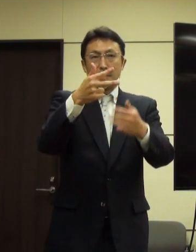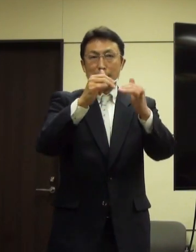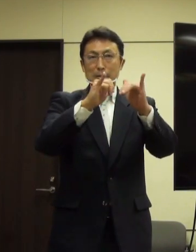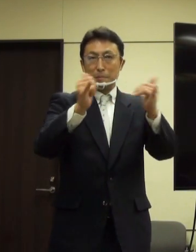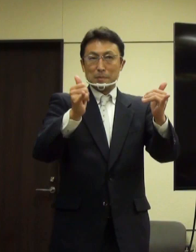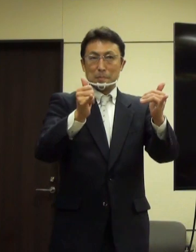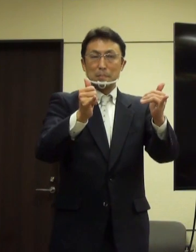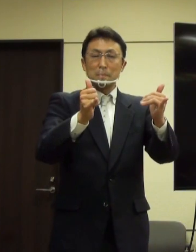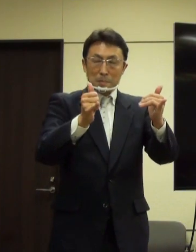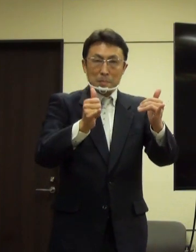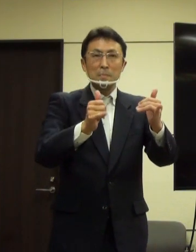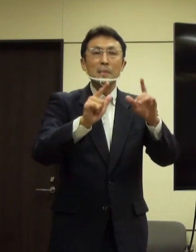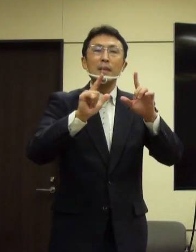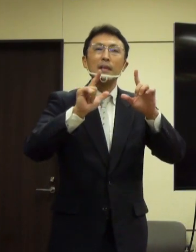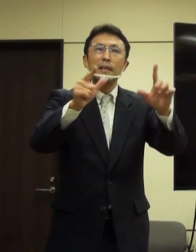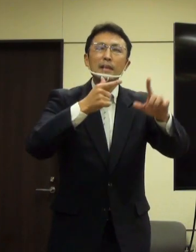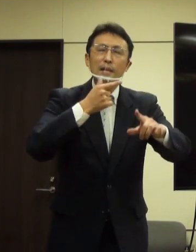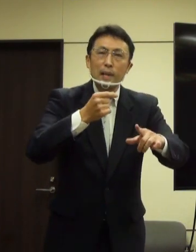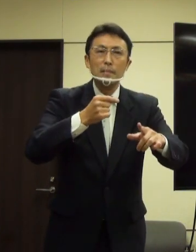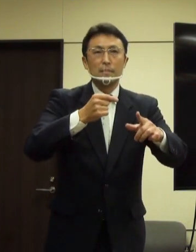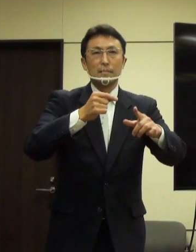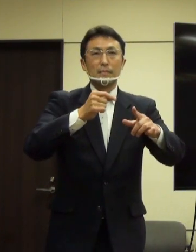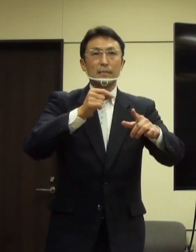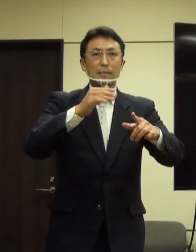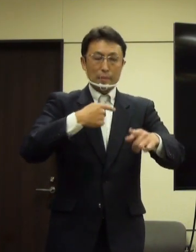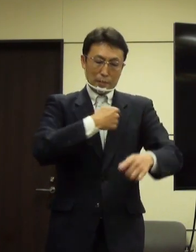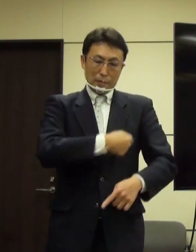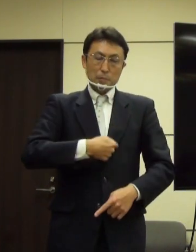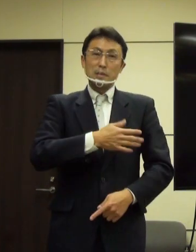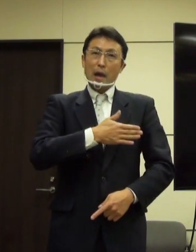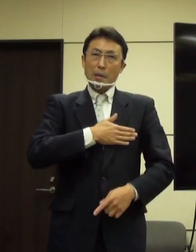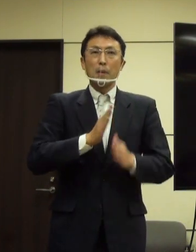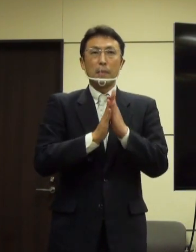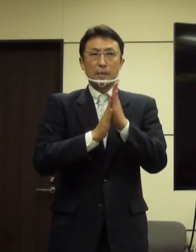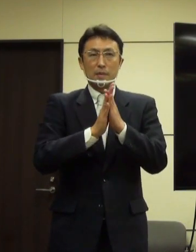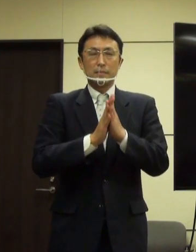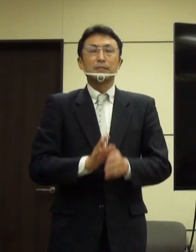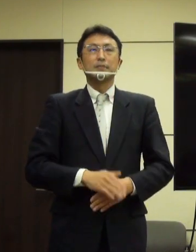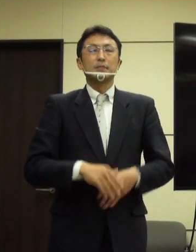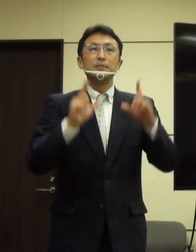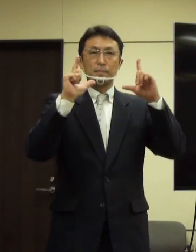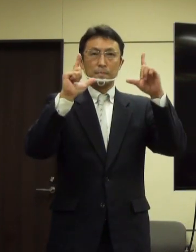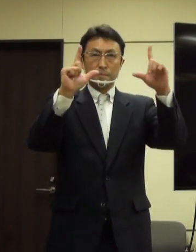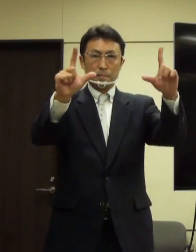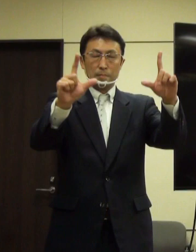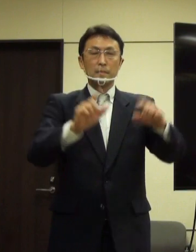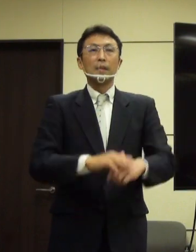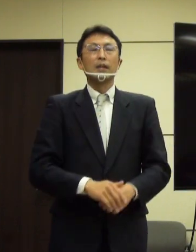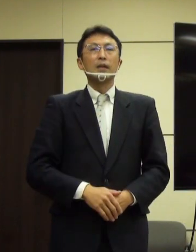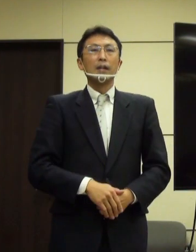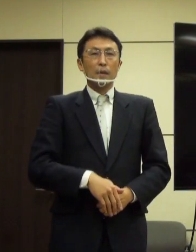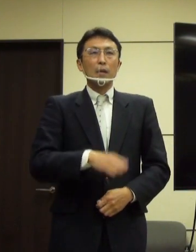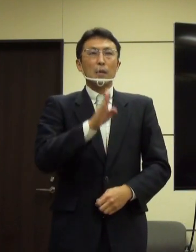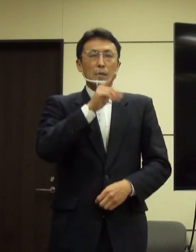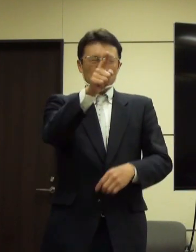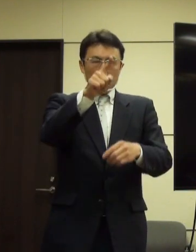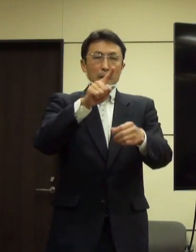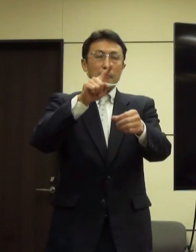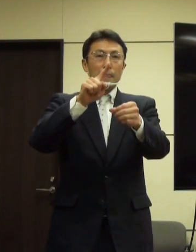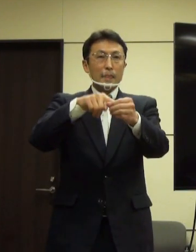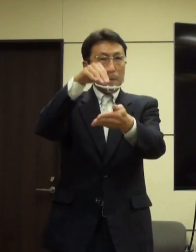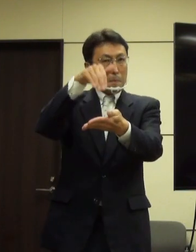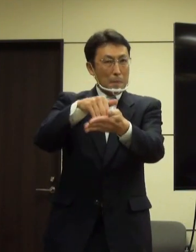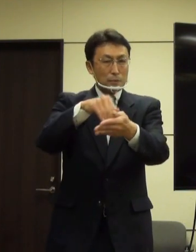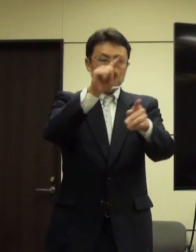制作工事等 c から聞かせてくださいあの本当にあのこの年末年始はですねこの福島市の